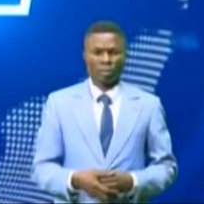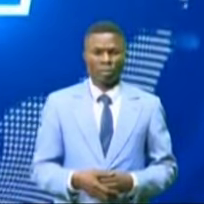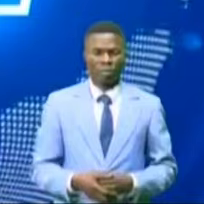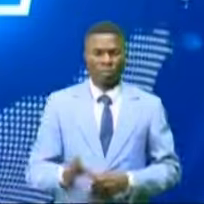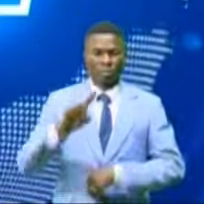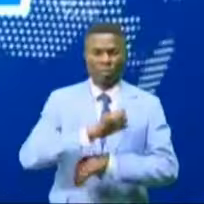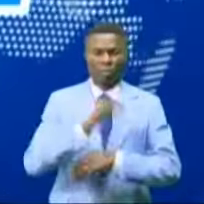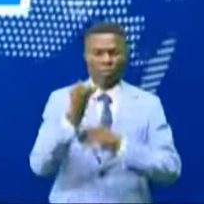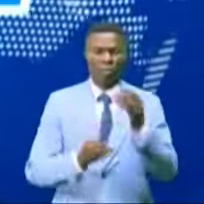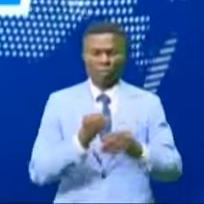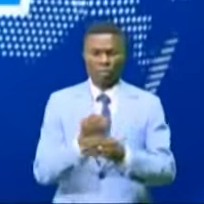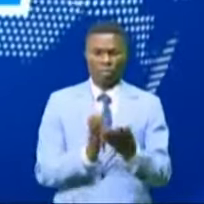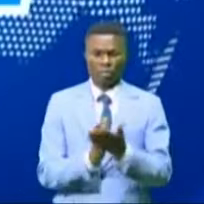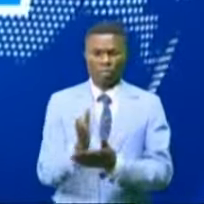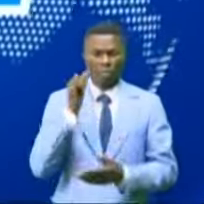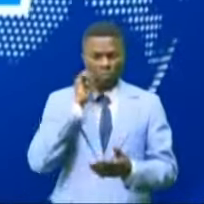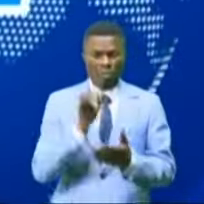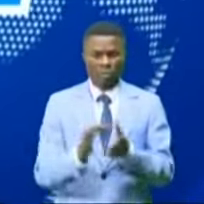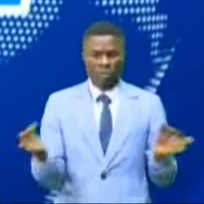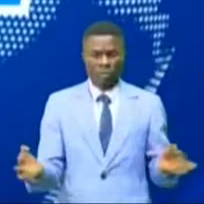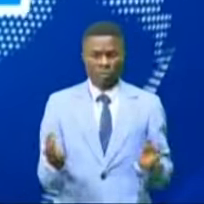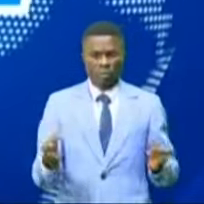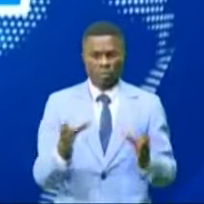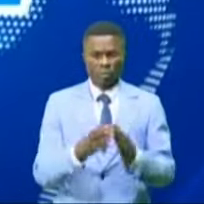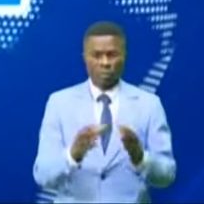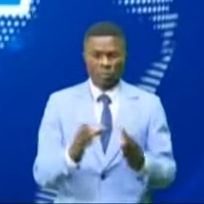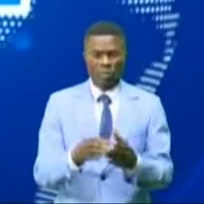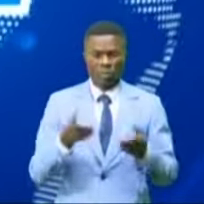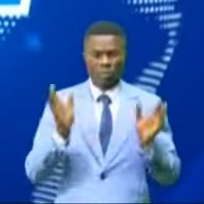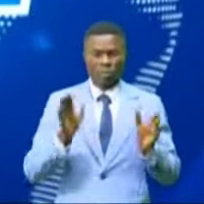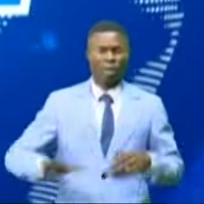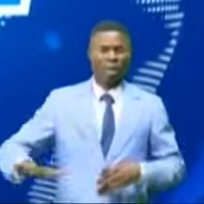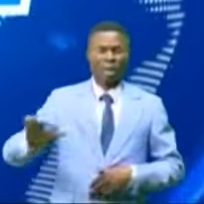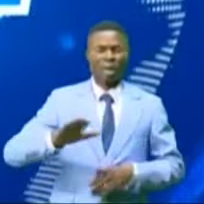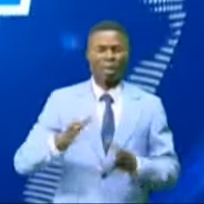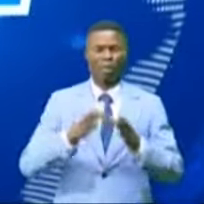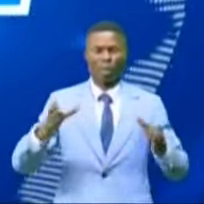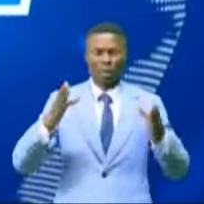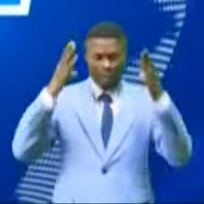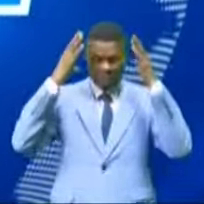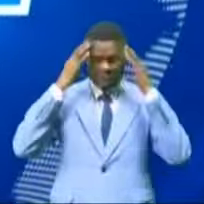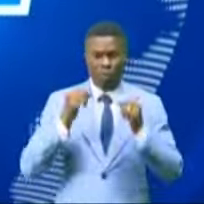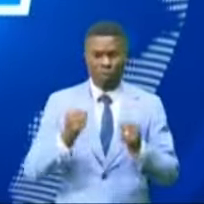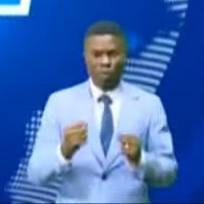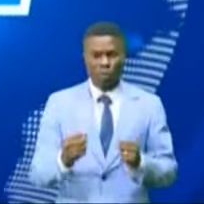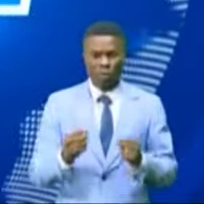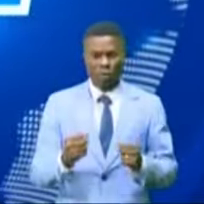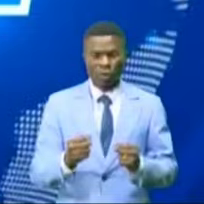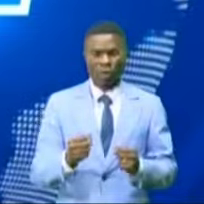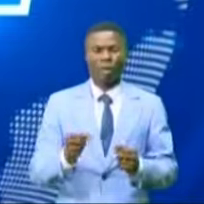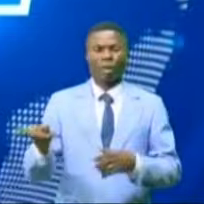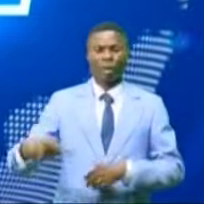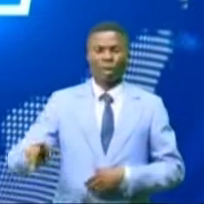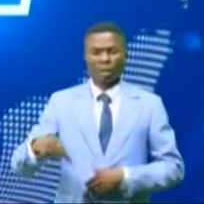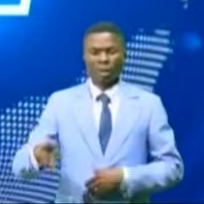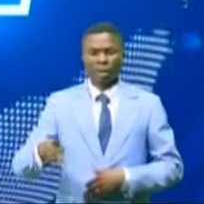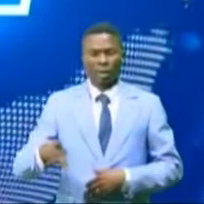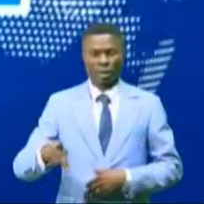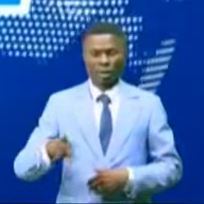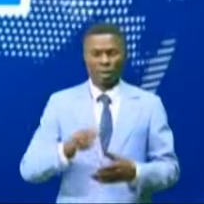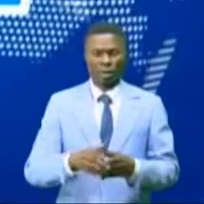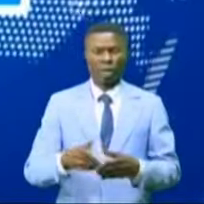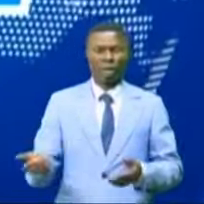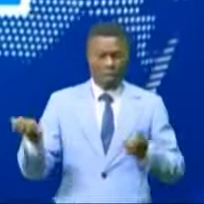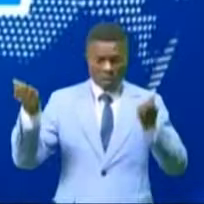La journée internationale des droits des femmes a été célébrée avec faste sur toute l'étendue de la République démocratique du Congo. En province, le port de